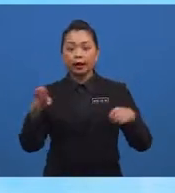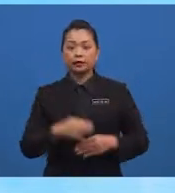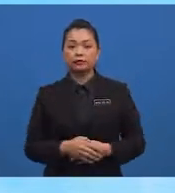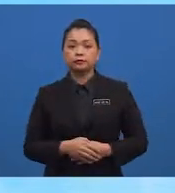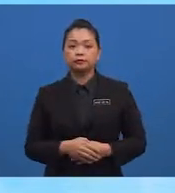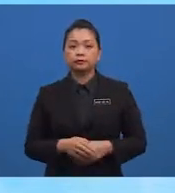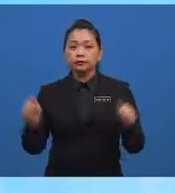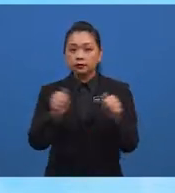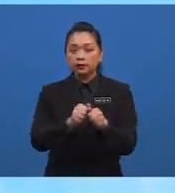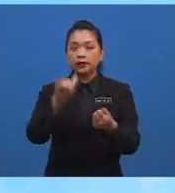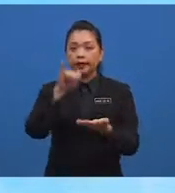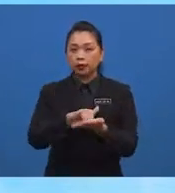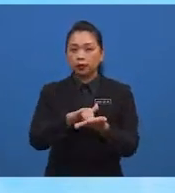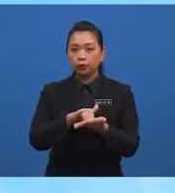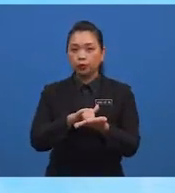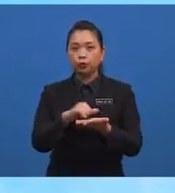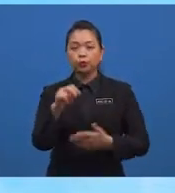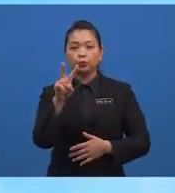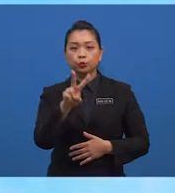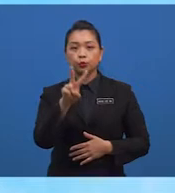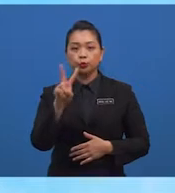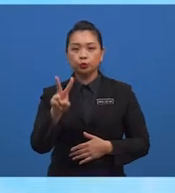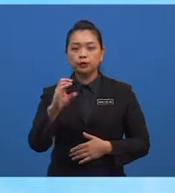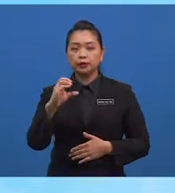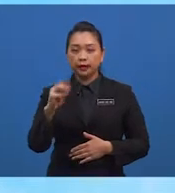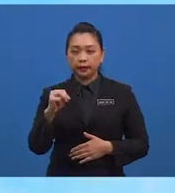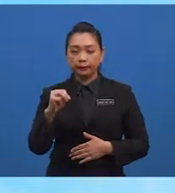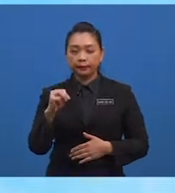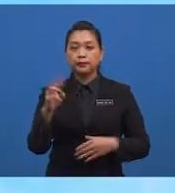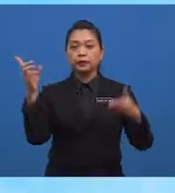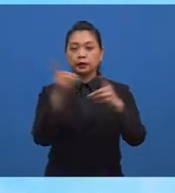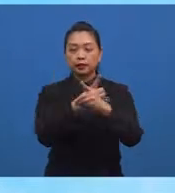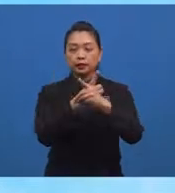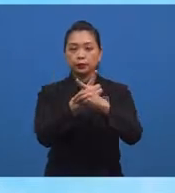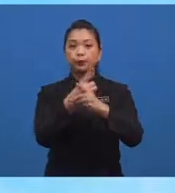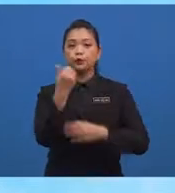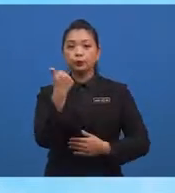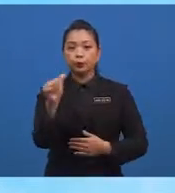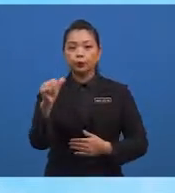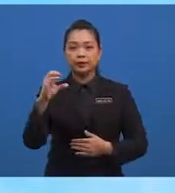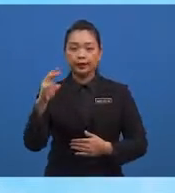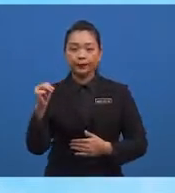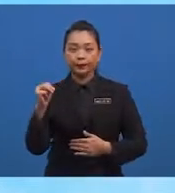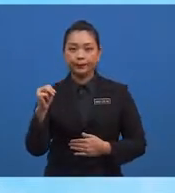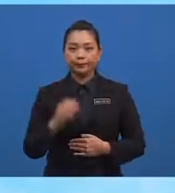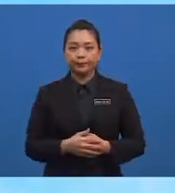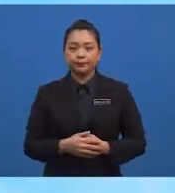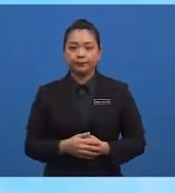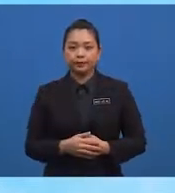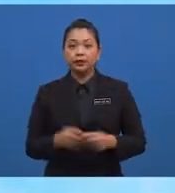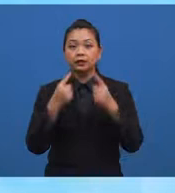lebar. Dengan itu, 22 cm darab 10